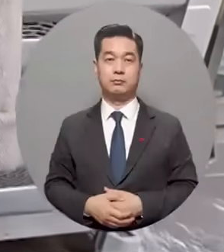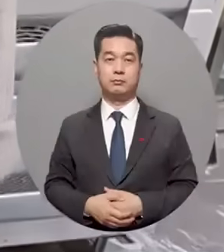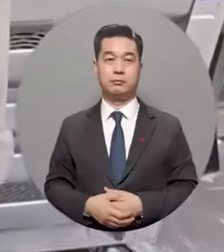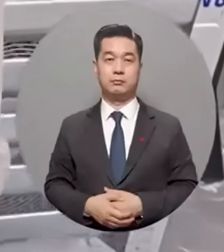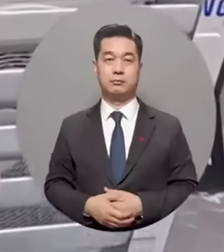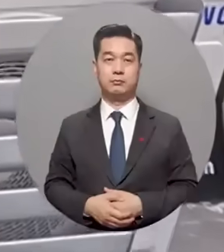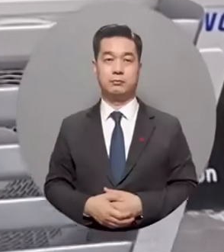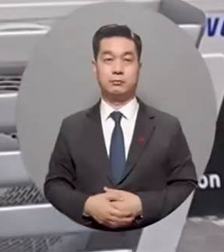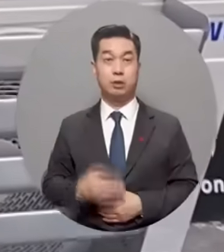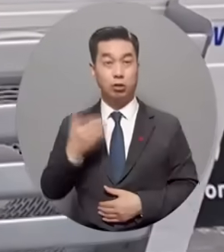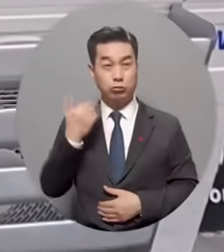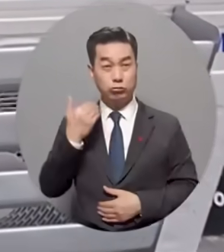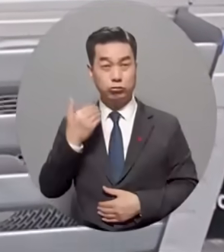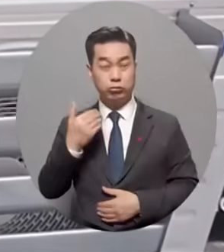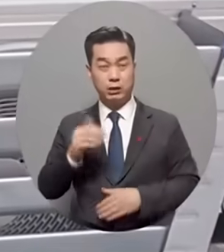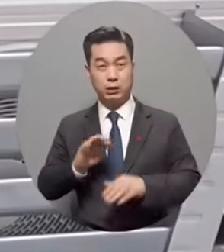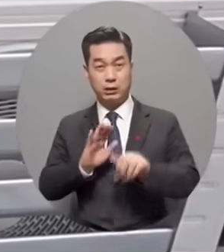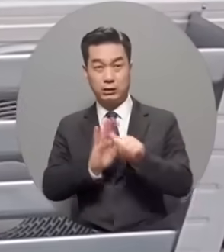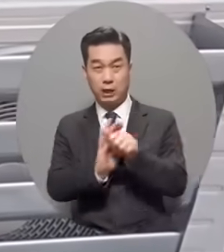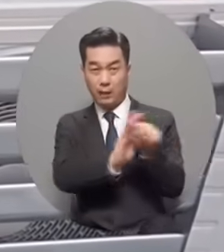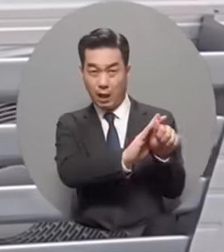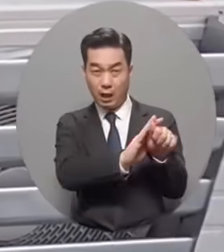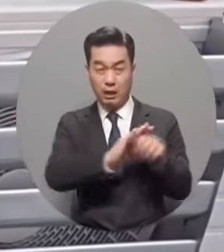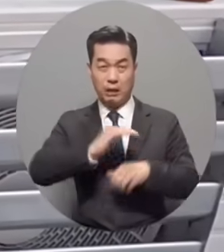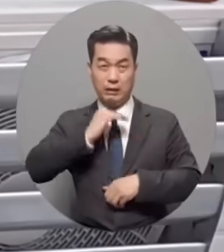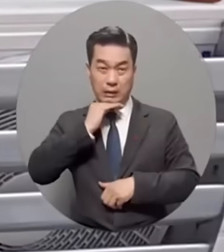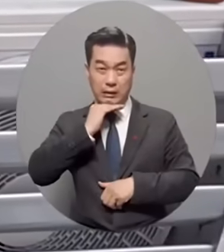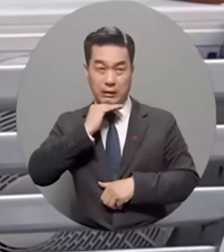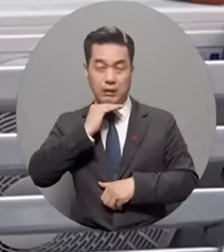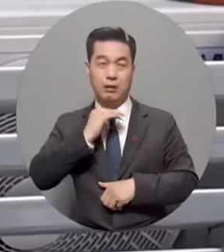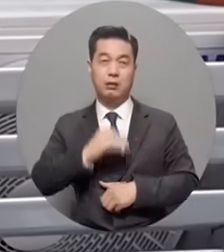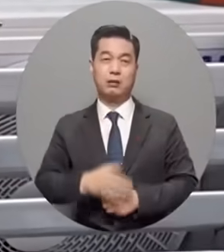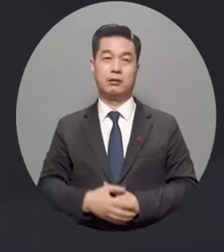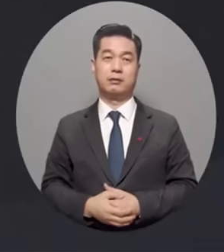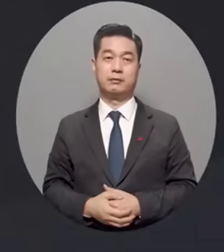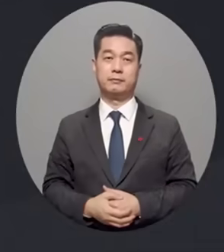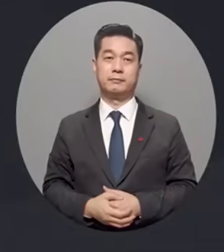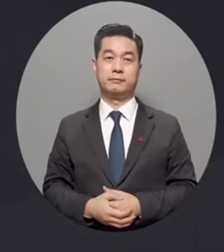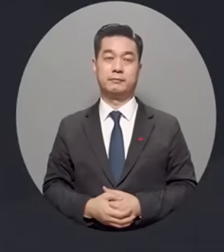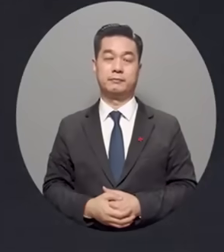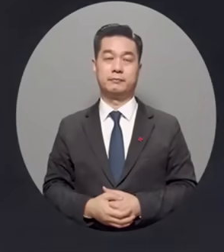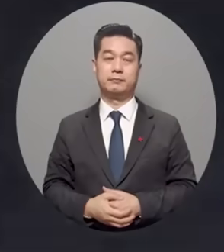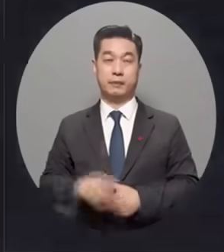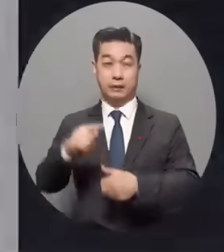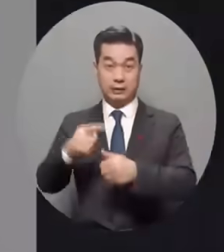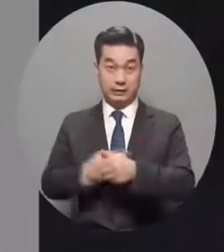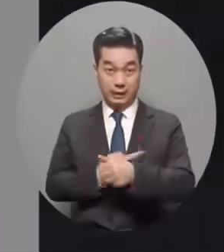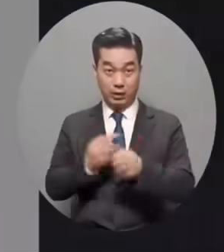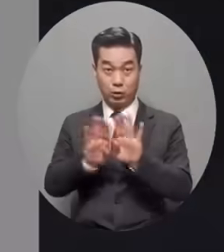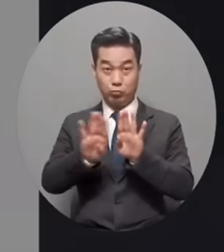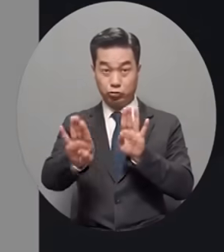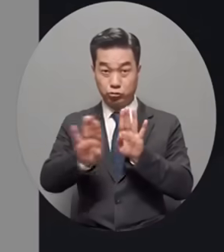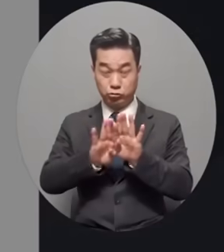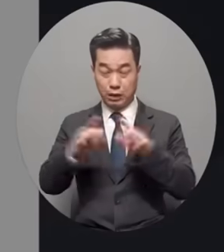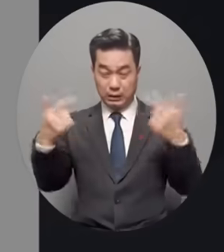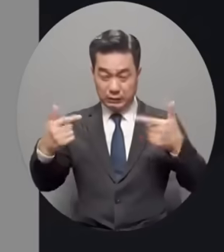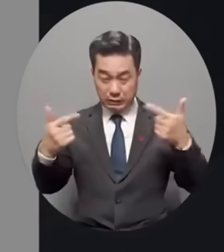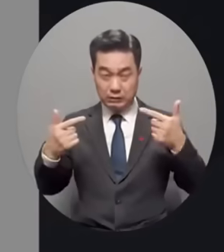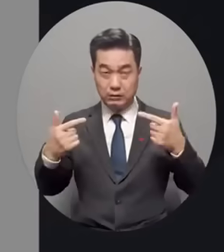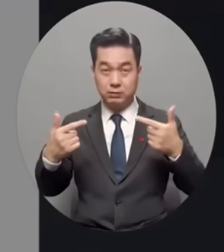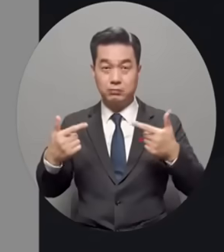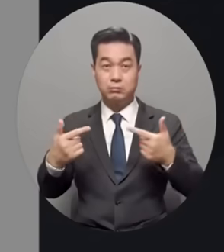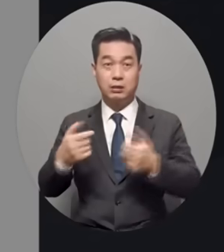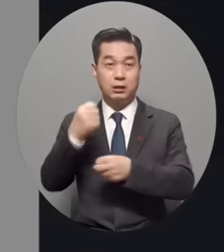이렇게 누군가 잡아주거나 부딪히지 않길 기대해야 하는 겁니다. 자동문이 늘길 바라지만 자동문 설치